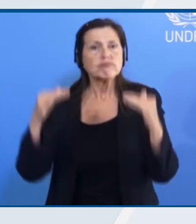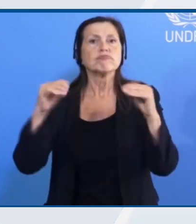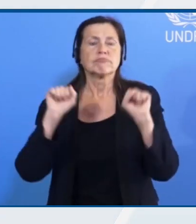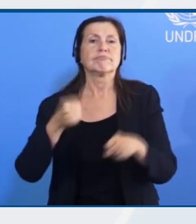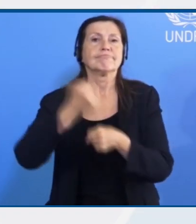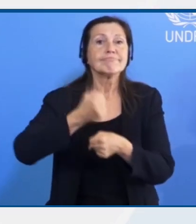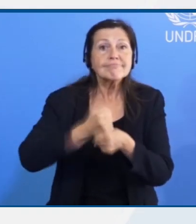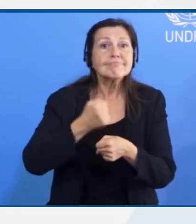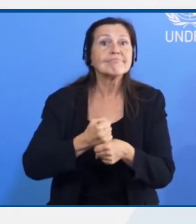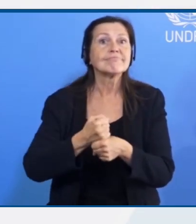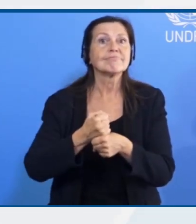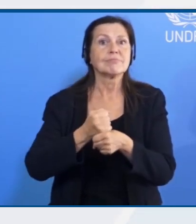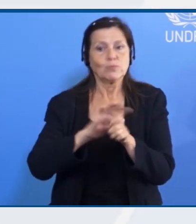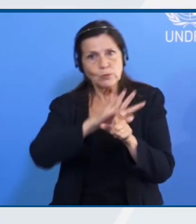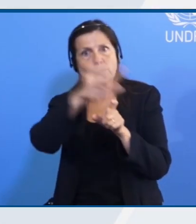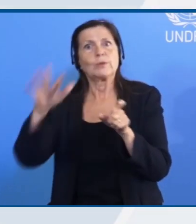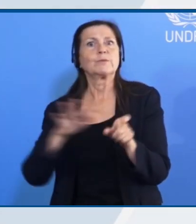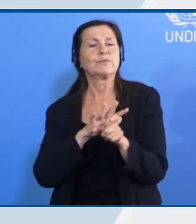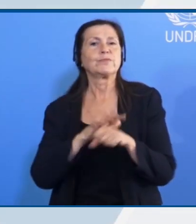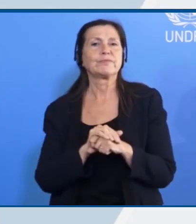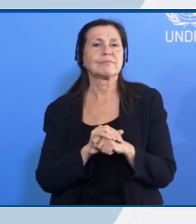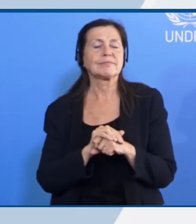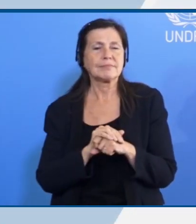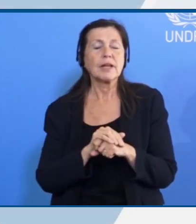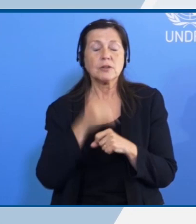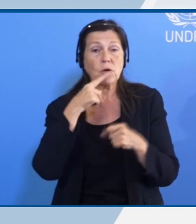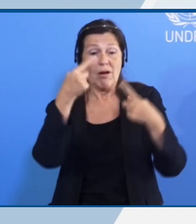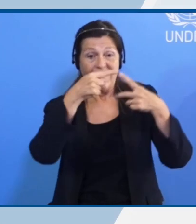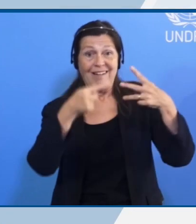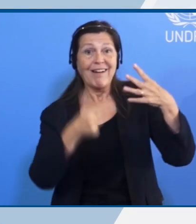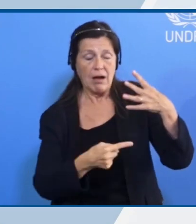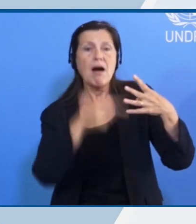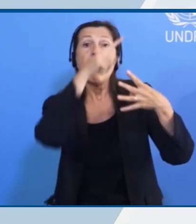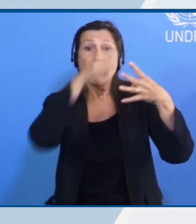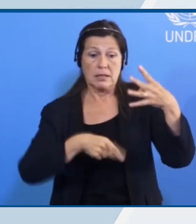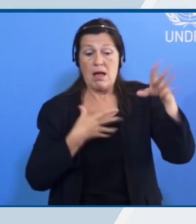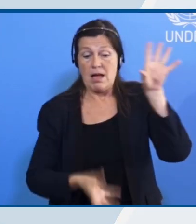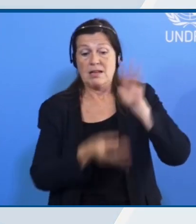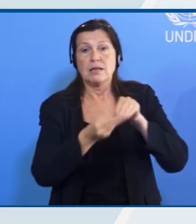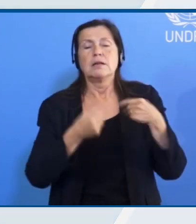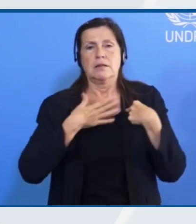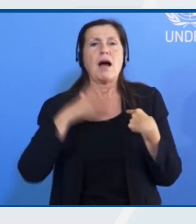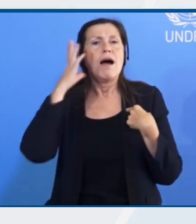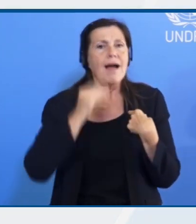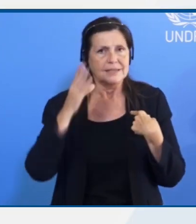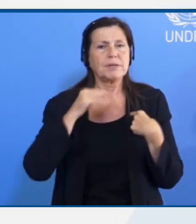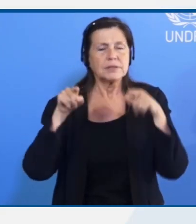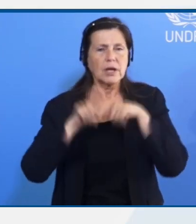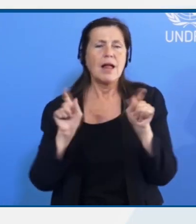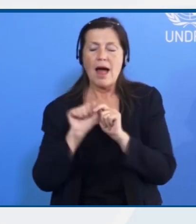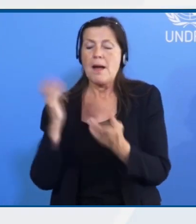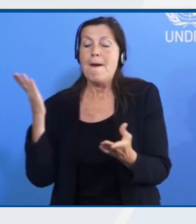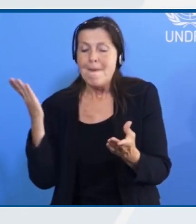socio-economico locale. La combinazione strutturata di questi elementi è ciò che per esperienza sta funzionando come strategia di